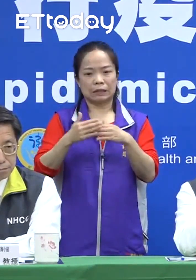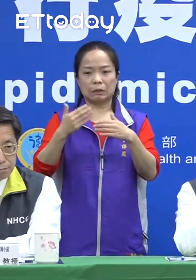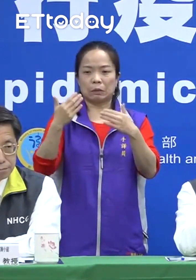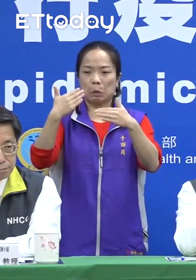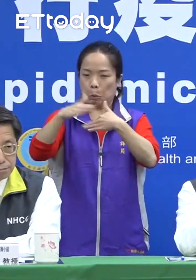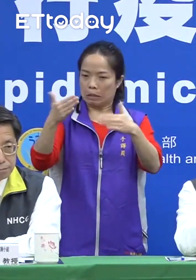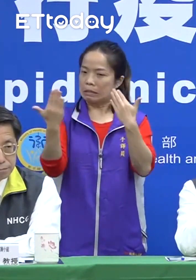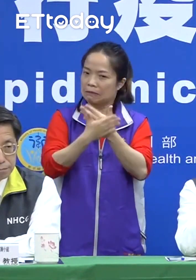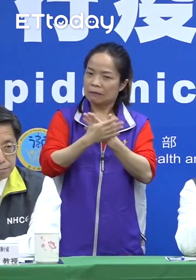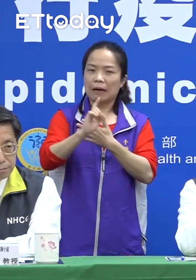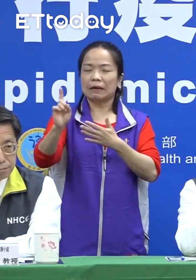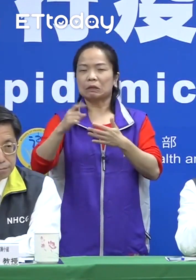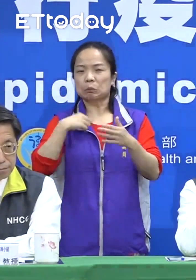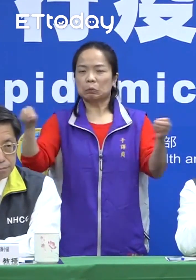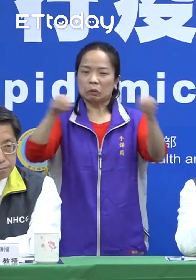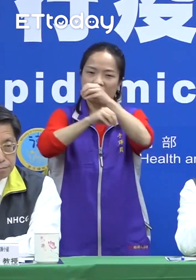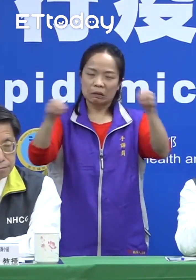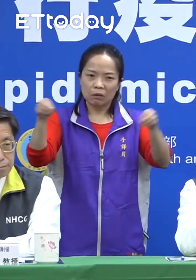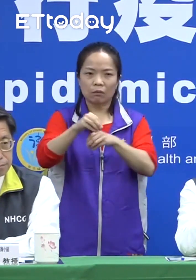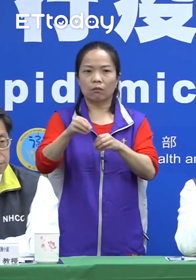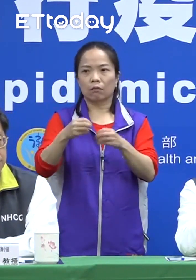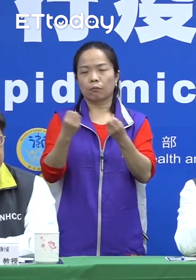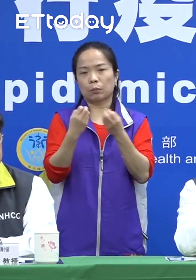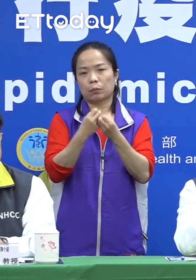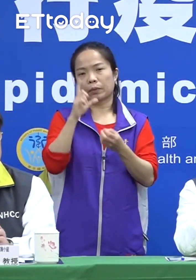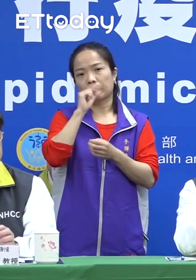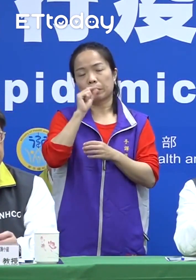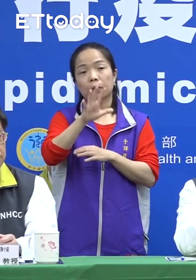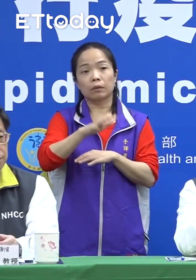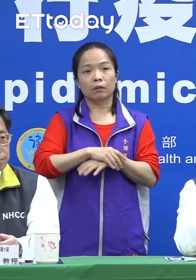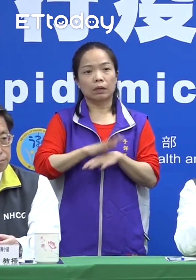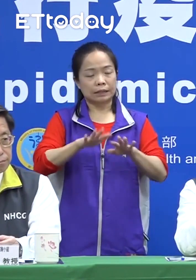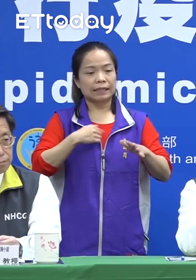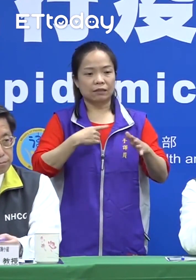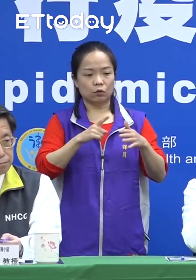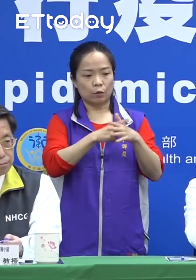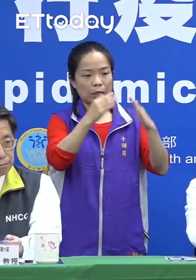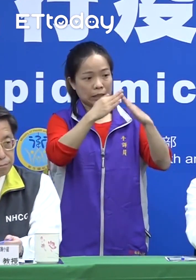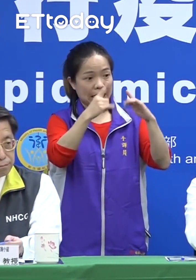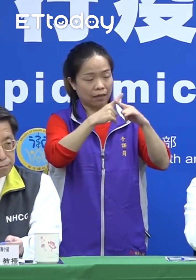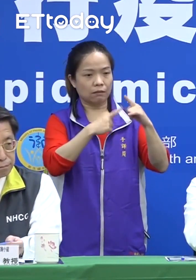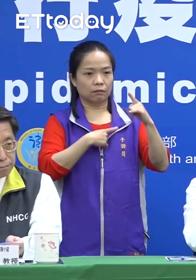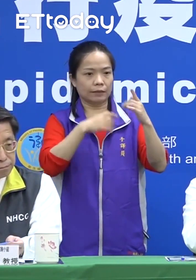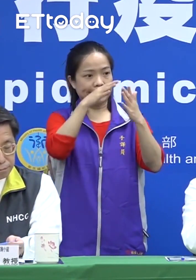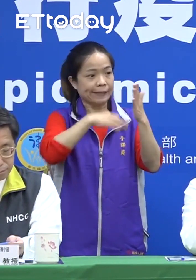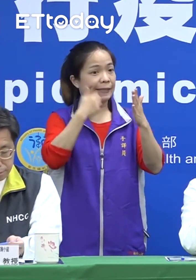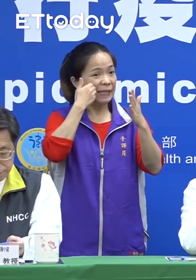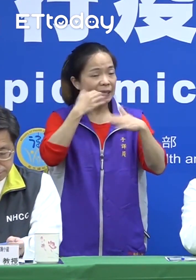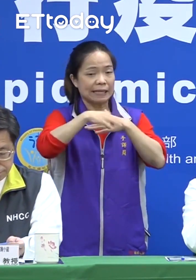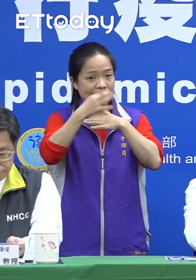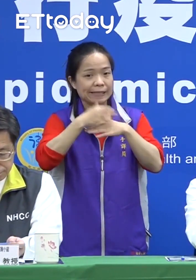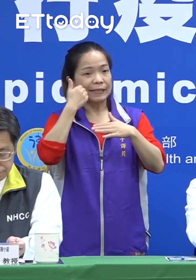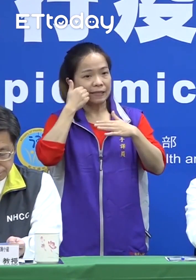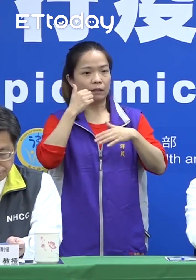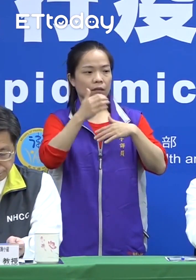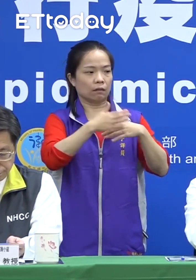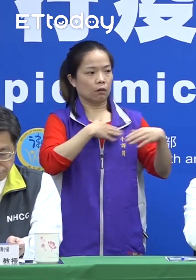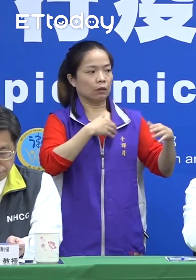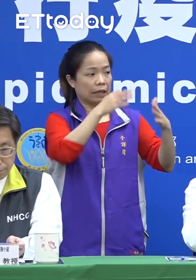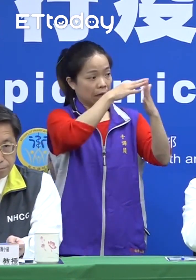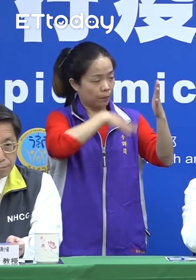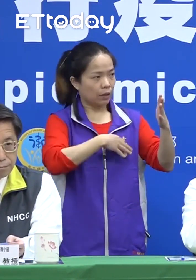房间的啦等等情况很多。那这次呢，我们对于之间的一个关系，因为名单，好，双方在互信的基础